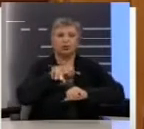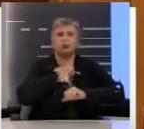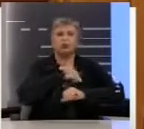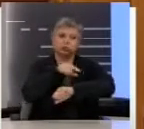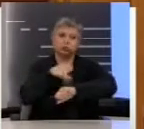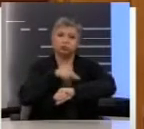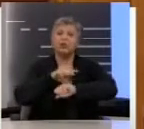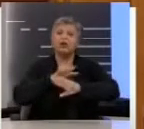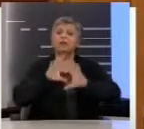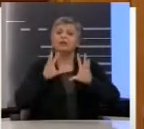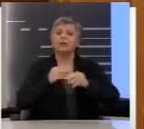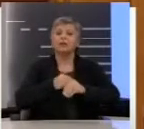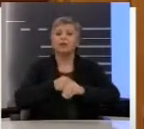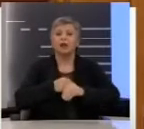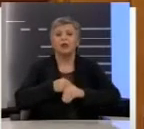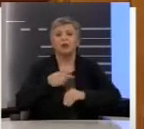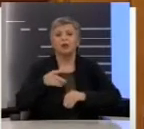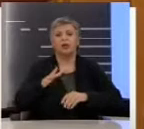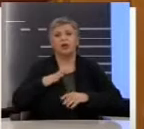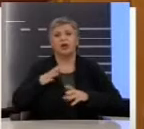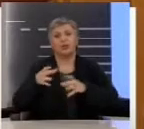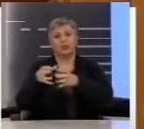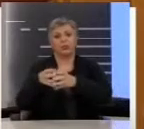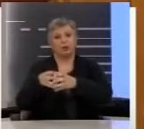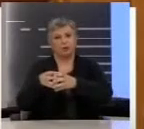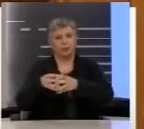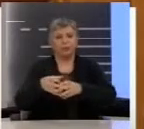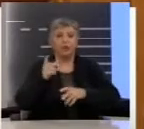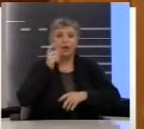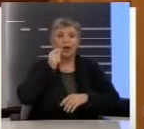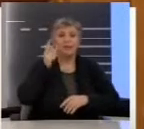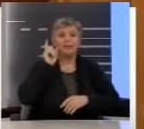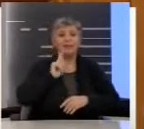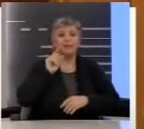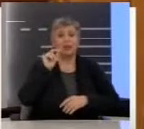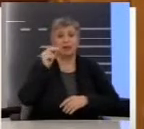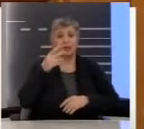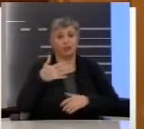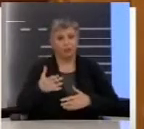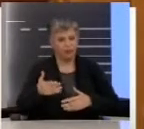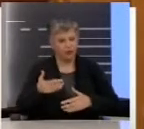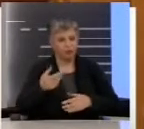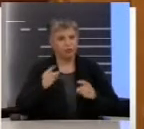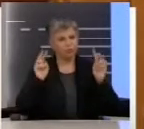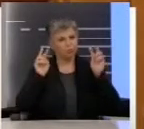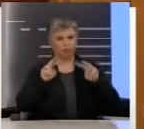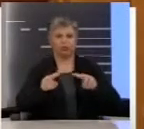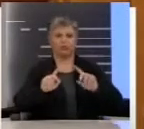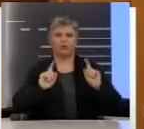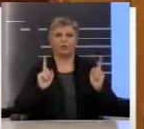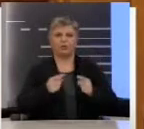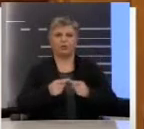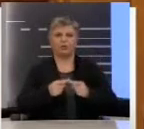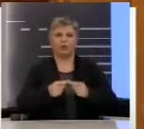ανθρώπους. Οι βουλευτές και οι βουλεύτριες του Ελληνικού Κοινοβουλίου δεν είναι αόρατοι και πολύ περισσότερο δεν